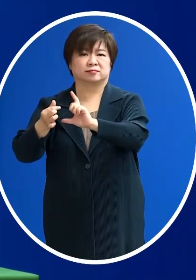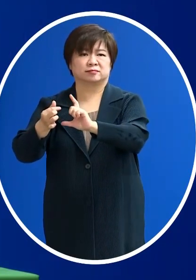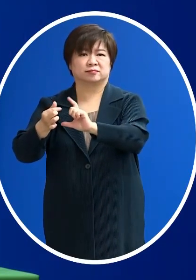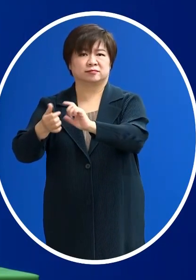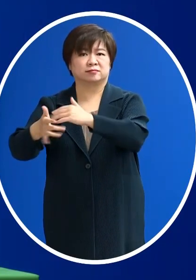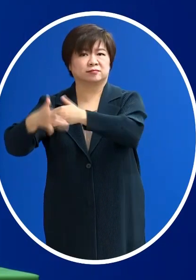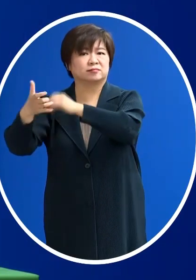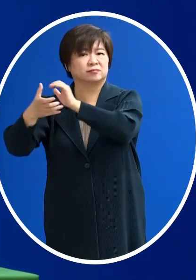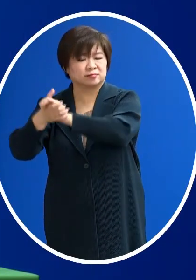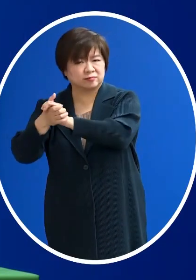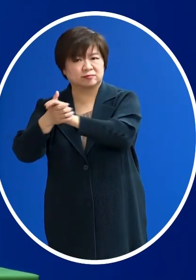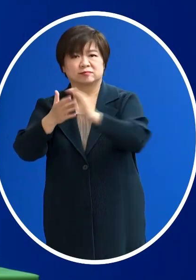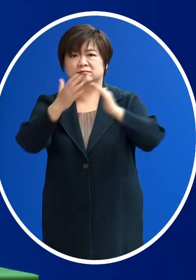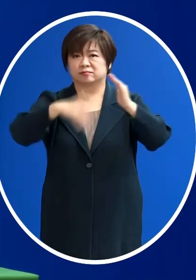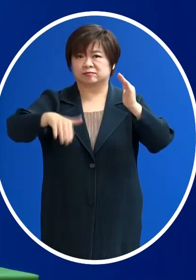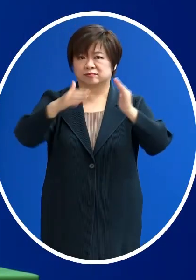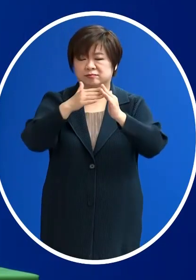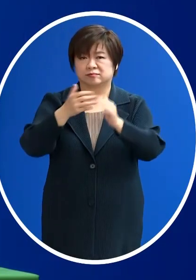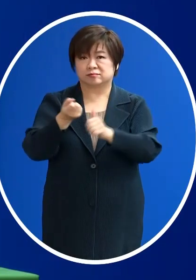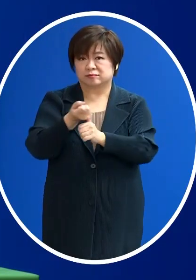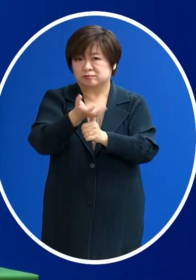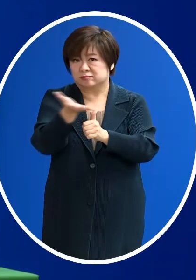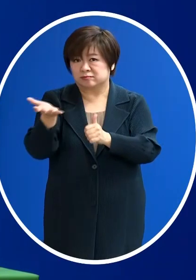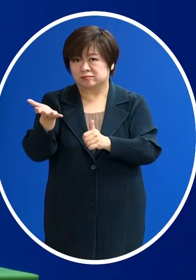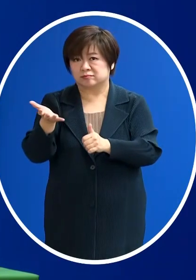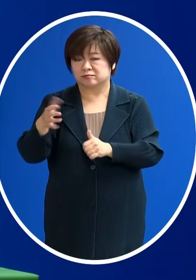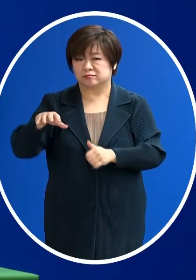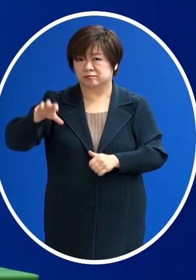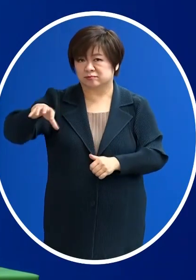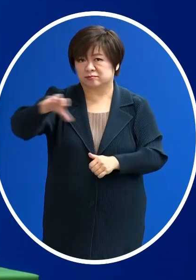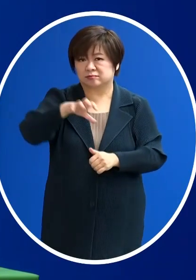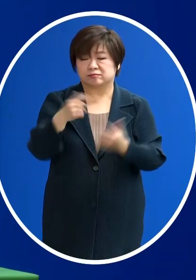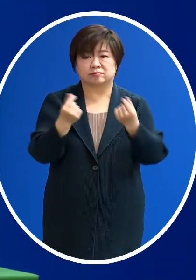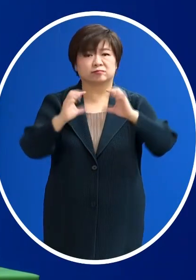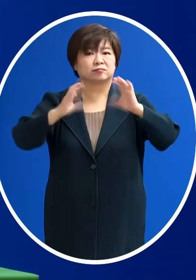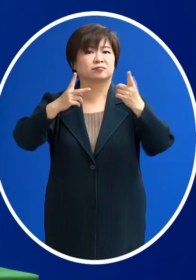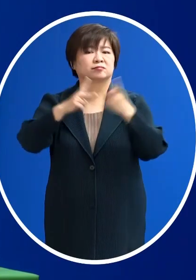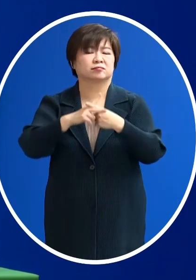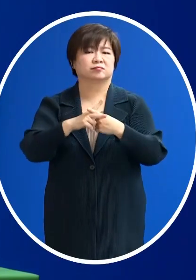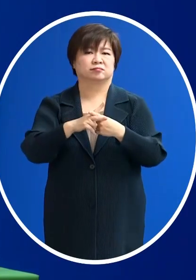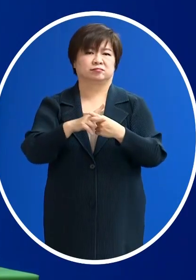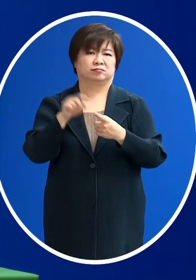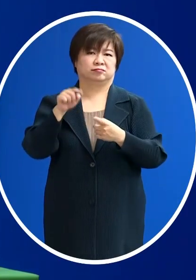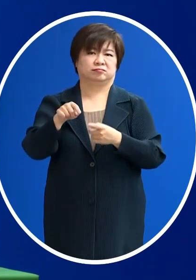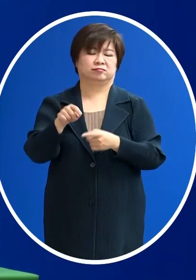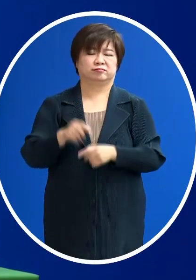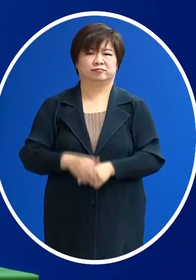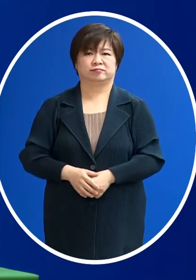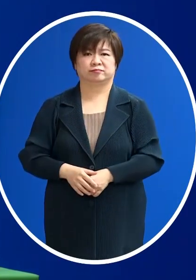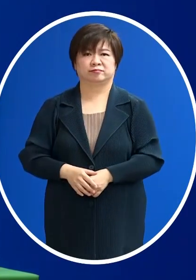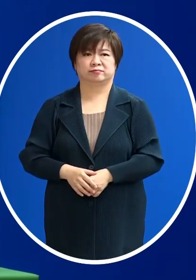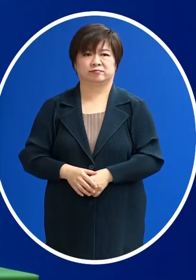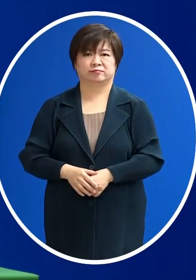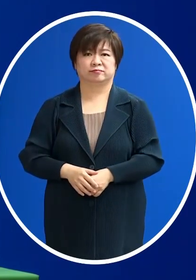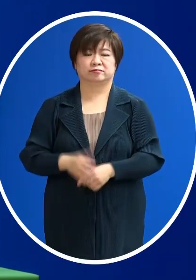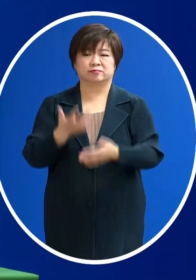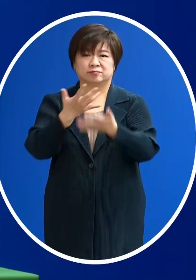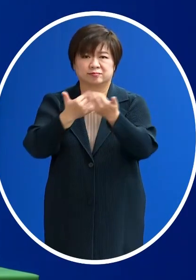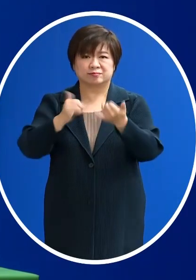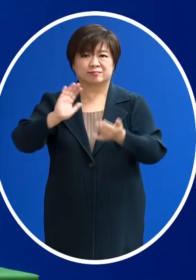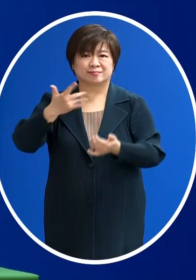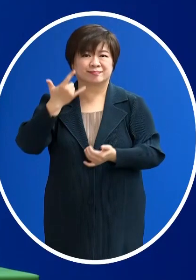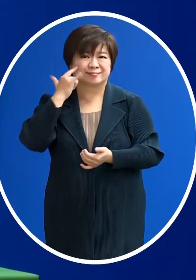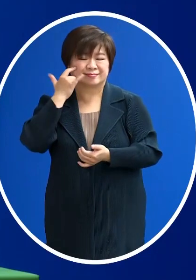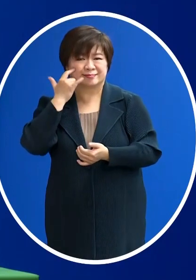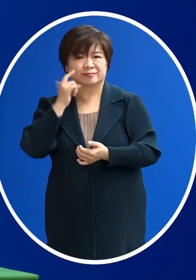亲友跟校园的这个群聚里面有几间的这个国小，事实上也有这个相关的学童家长等等接触